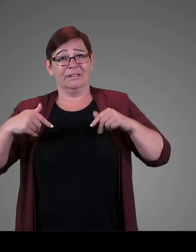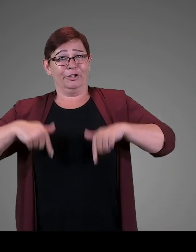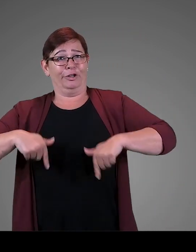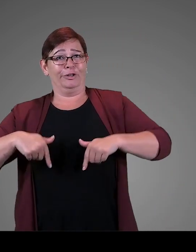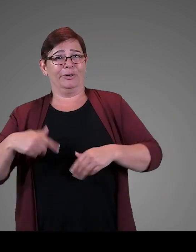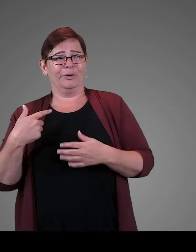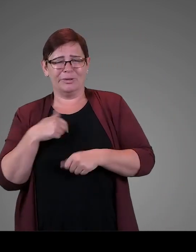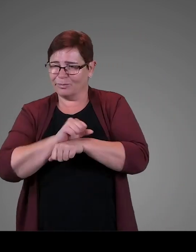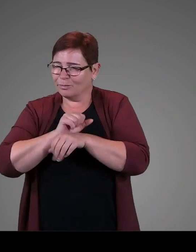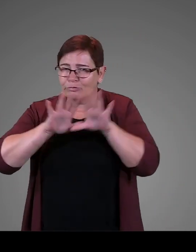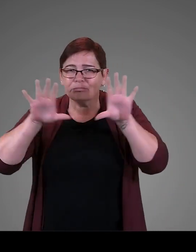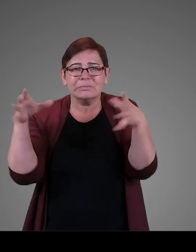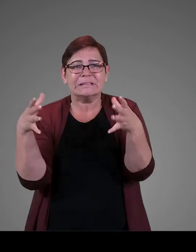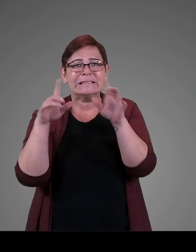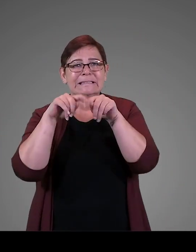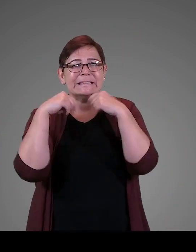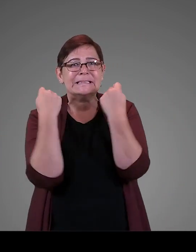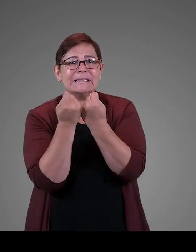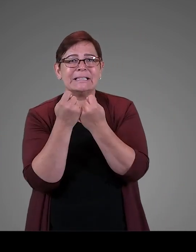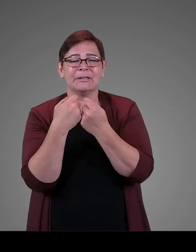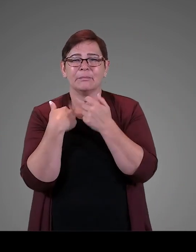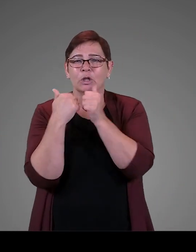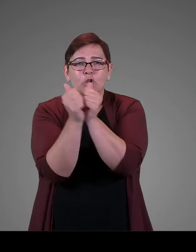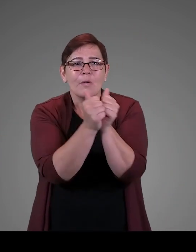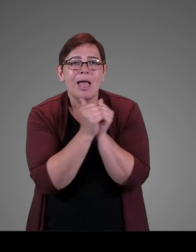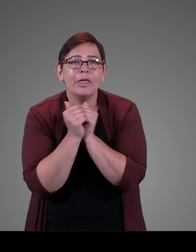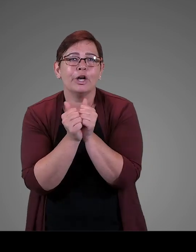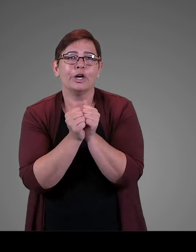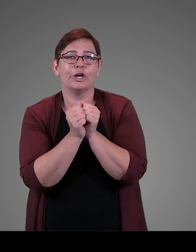on veut. Ça, c'est extraordinaire.